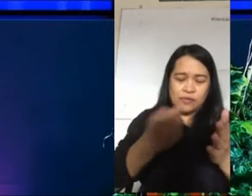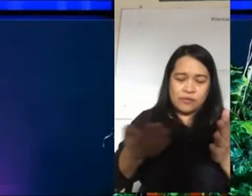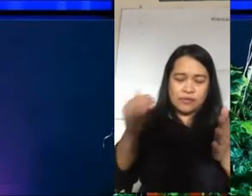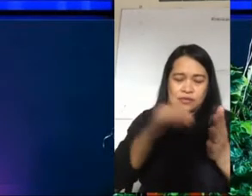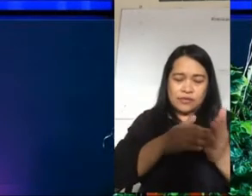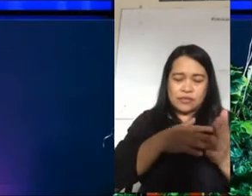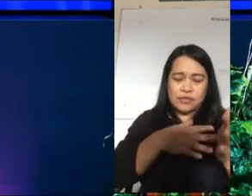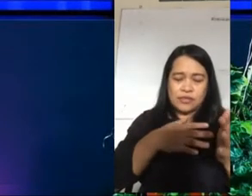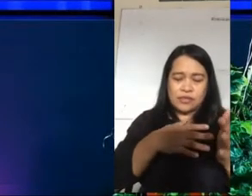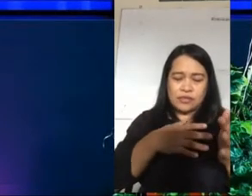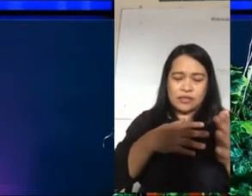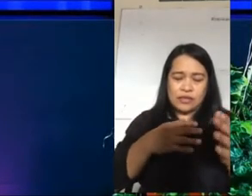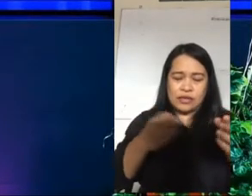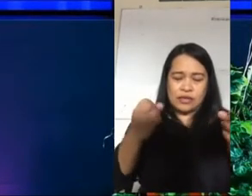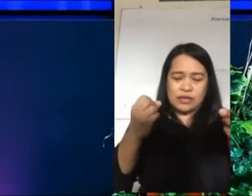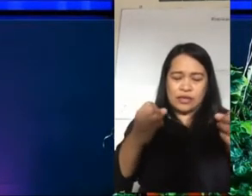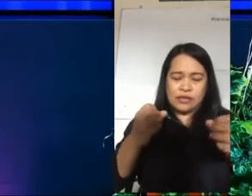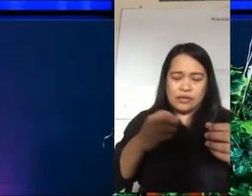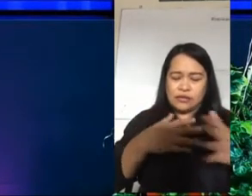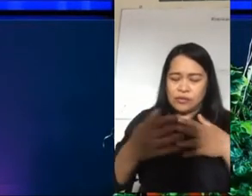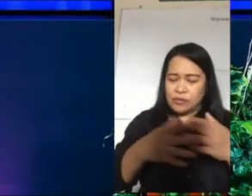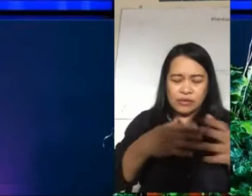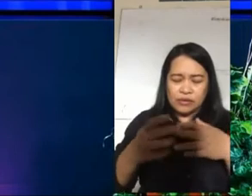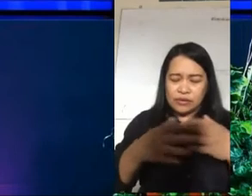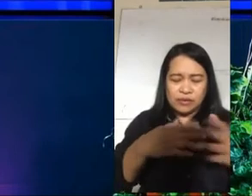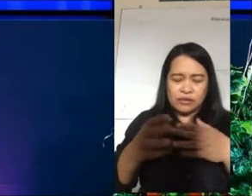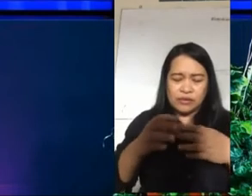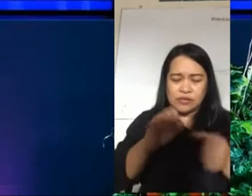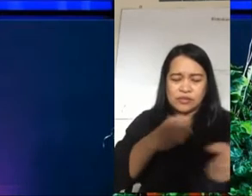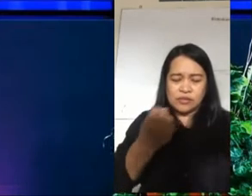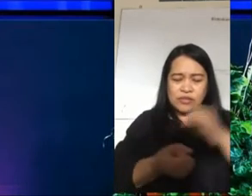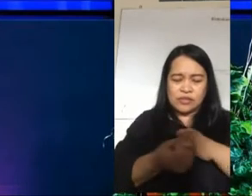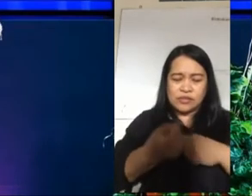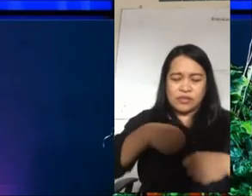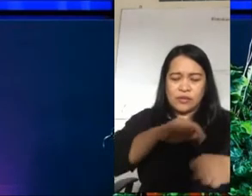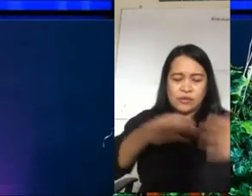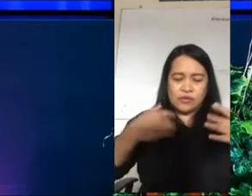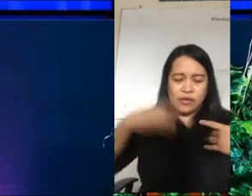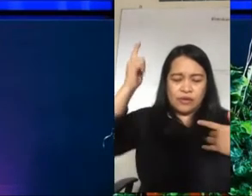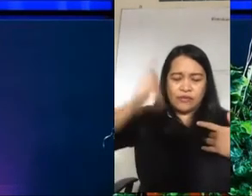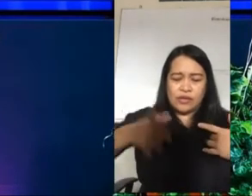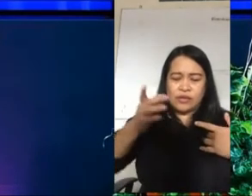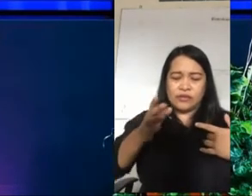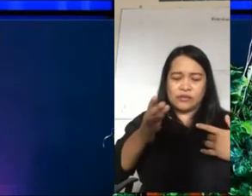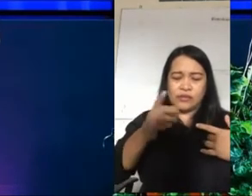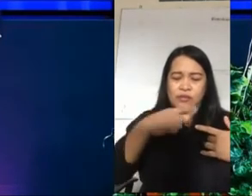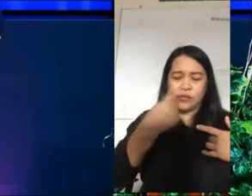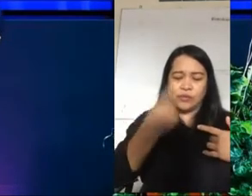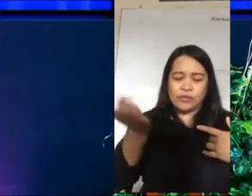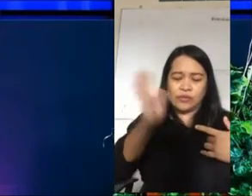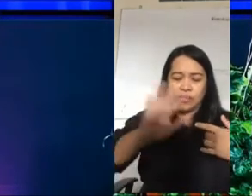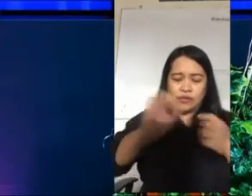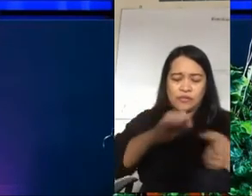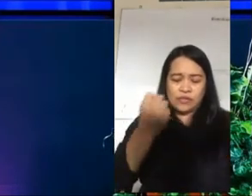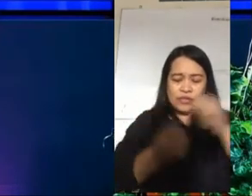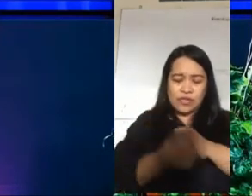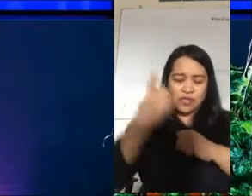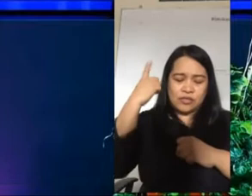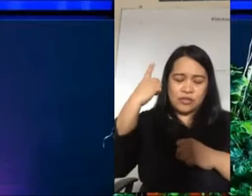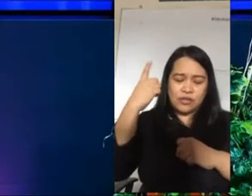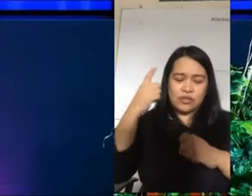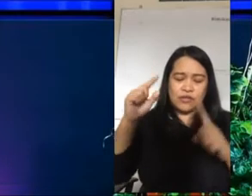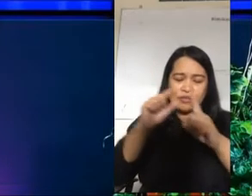niyan, nakakatakot man ang mga pagbabagong niyan. Meron kaming Diyos na hindi nagbabago, na ang kanyang mga salita'y nananatiling totoo at